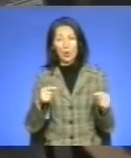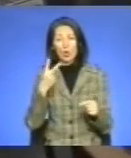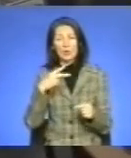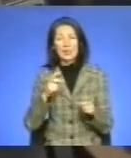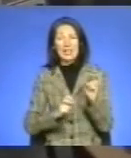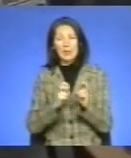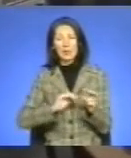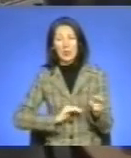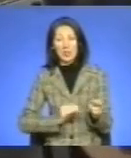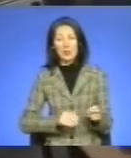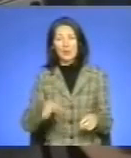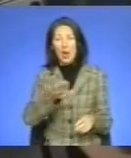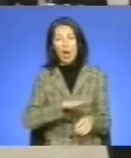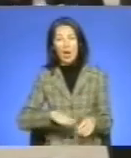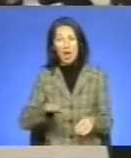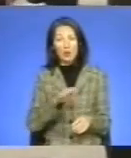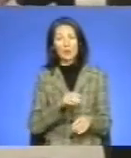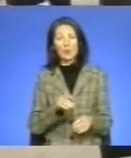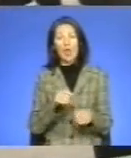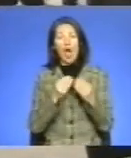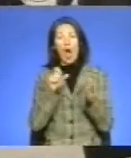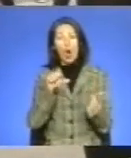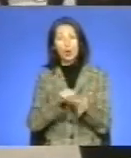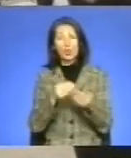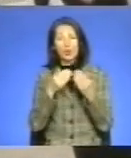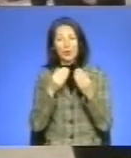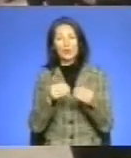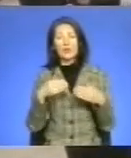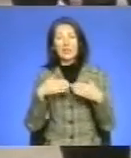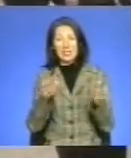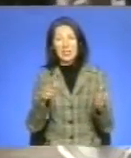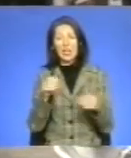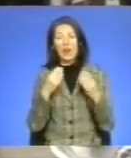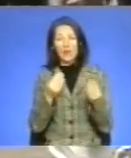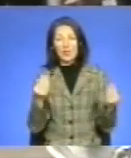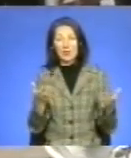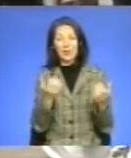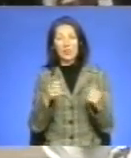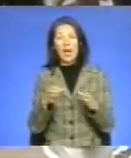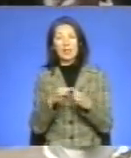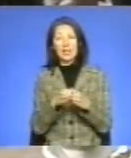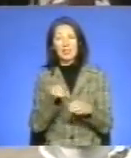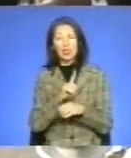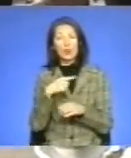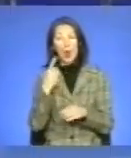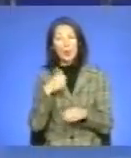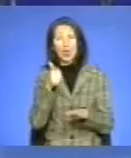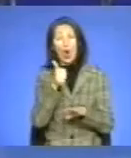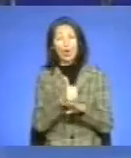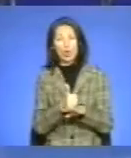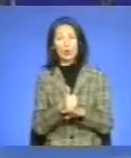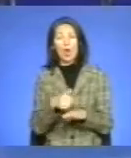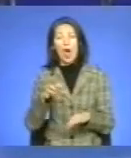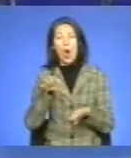аграрному секторі. Участь у відкритті виставки взяла делегація Тернопільської області, очолювана головою обласної державної адміністрації Валентином